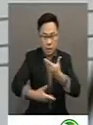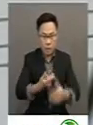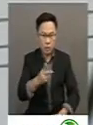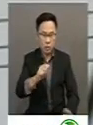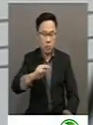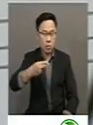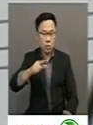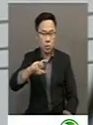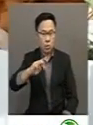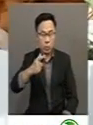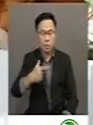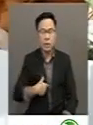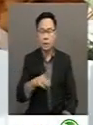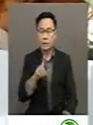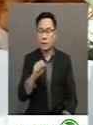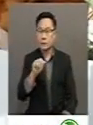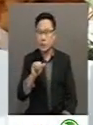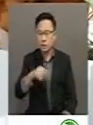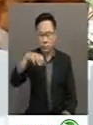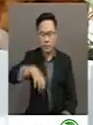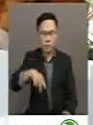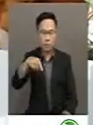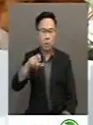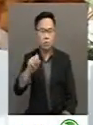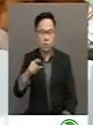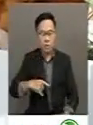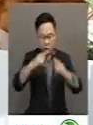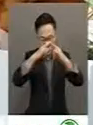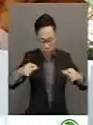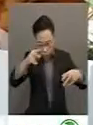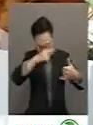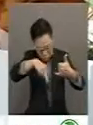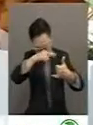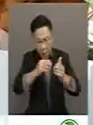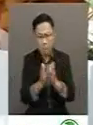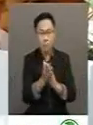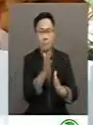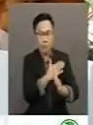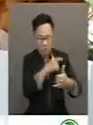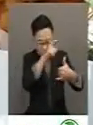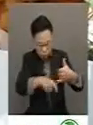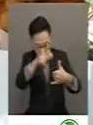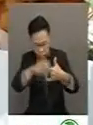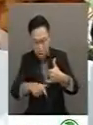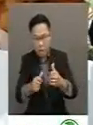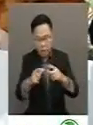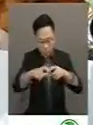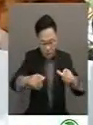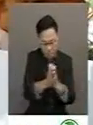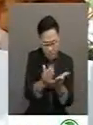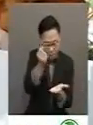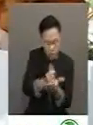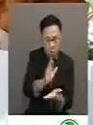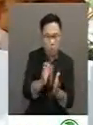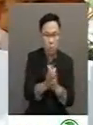ค่ะ DSI ร่วมกันกับสำนักพระพุทธศาสนาเขาตั้งเต็นท์ตรวจสอบคือเต็นท์ที่ว่านี่เป็นการตรวจสอบใบสุทธิส